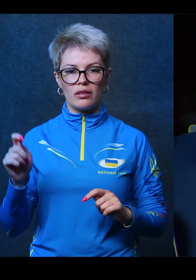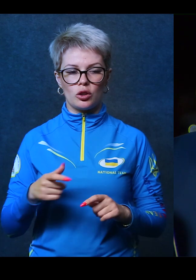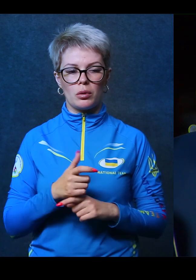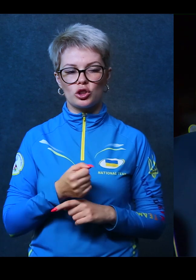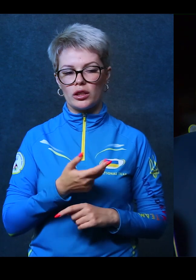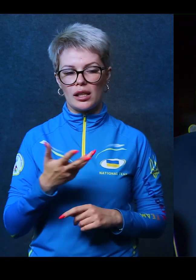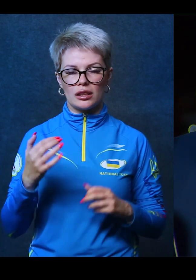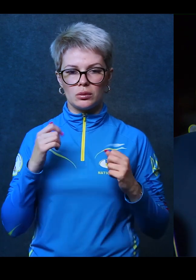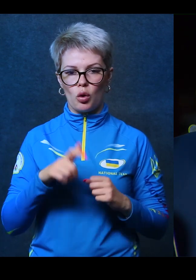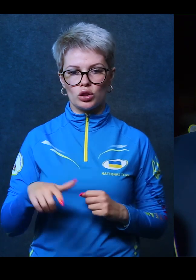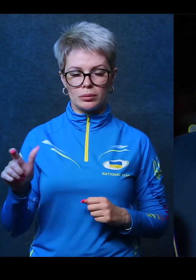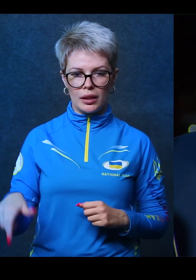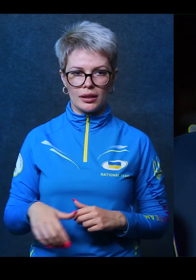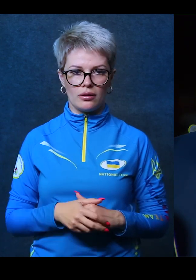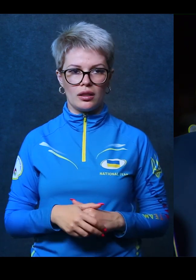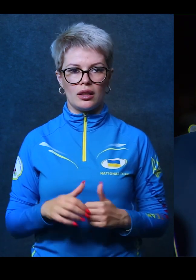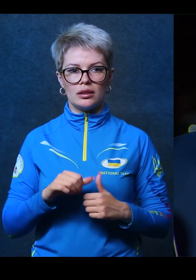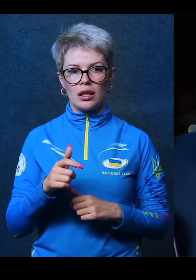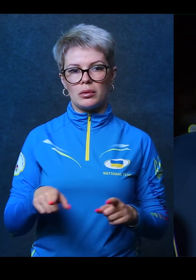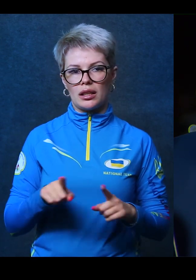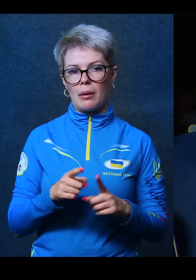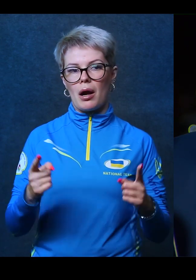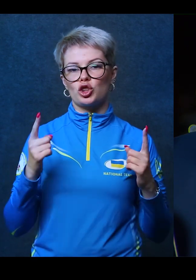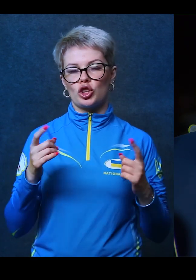більша кількість спортсменів. Саме такі